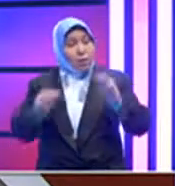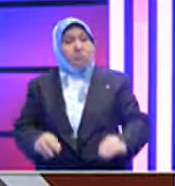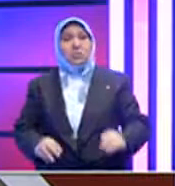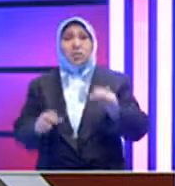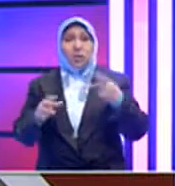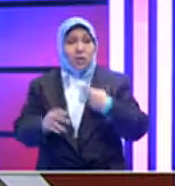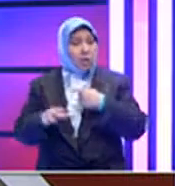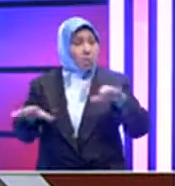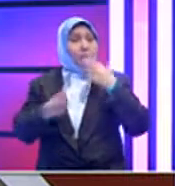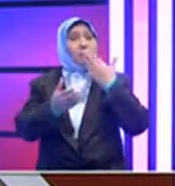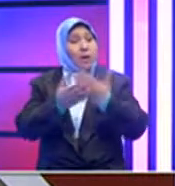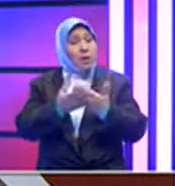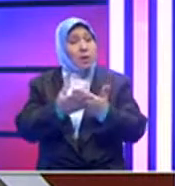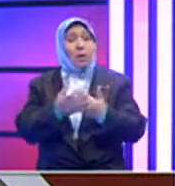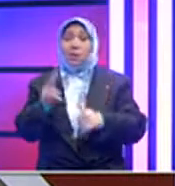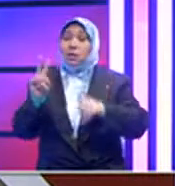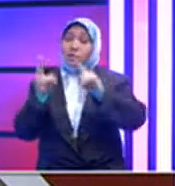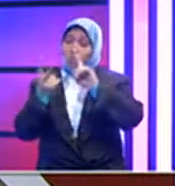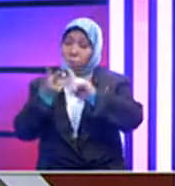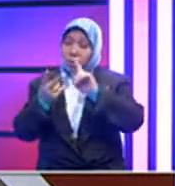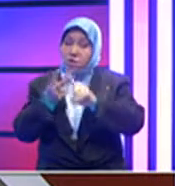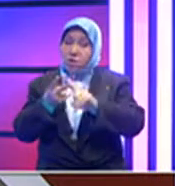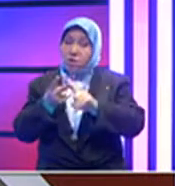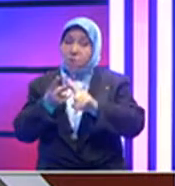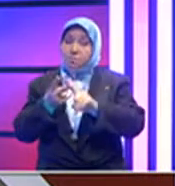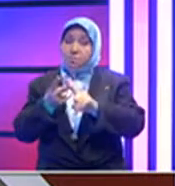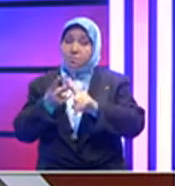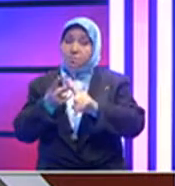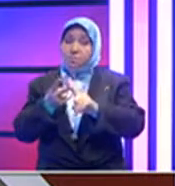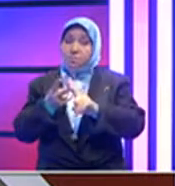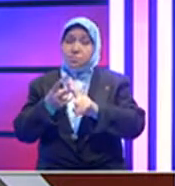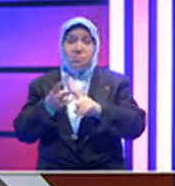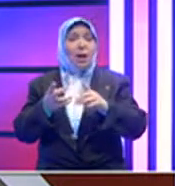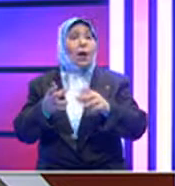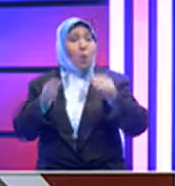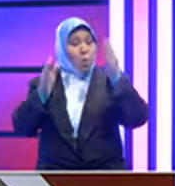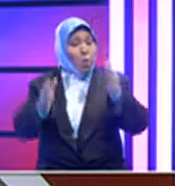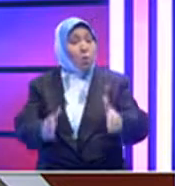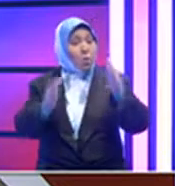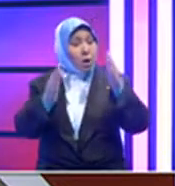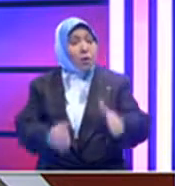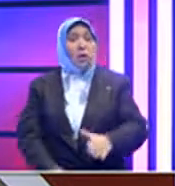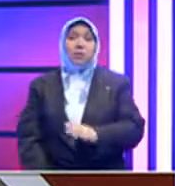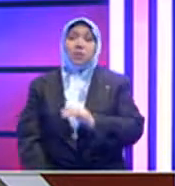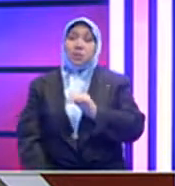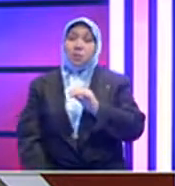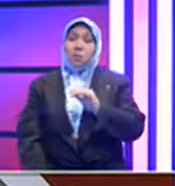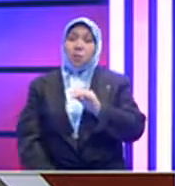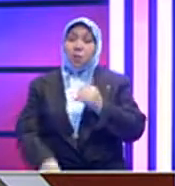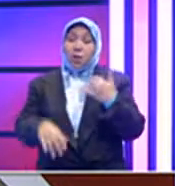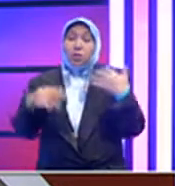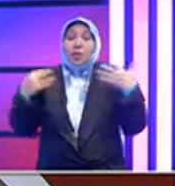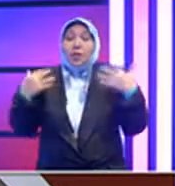kita melakukan kebaikan dan yang kedua newmind Zain Ya wa itu mereka tidak akan Wah pada waktu